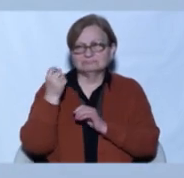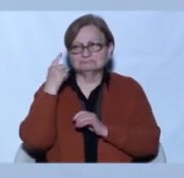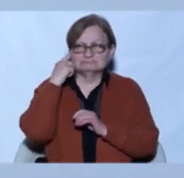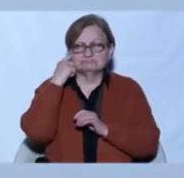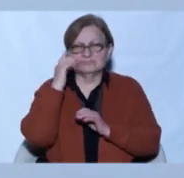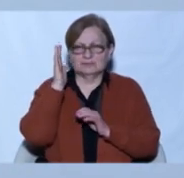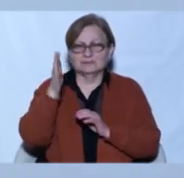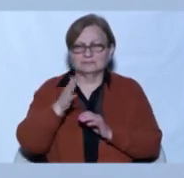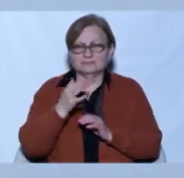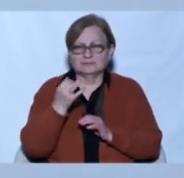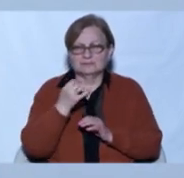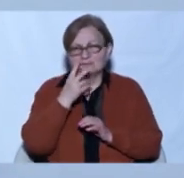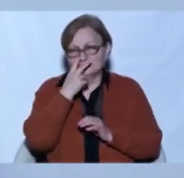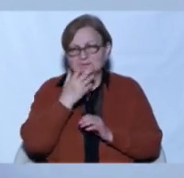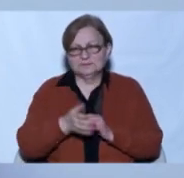პასუხი ან